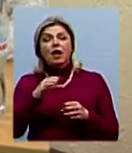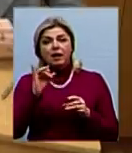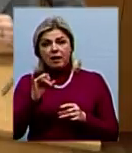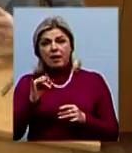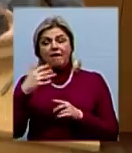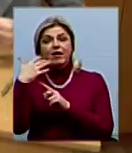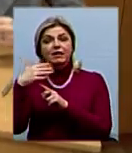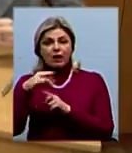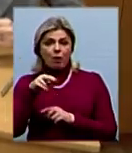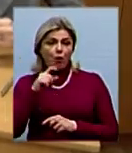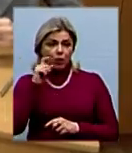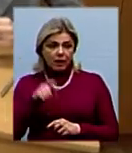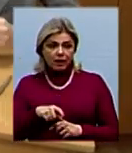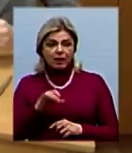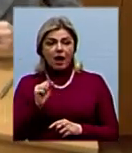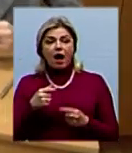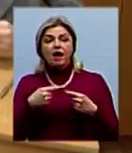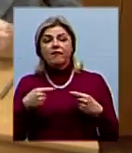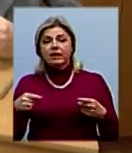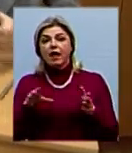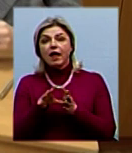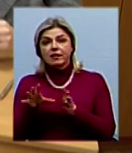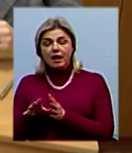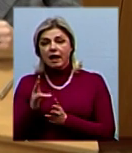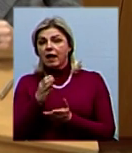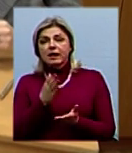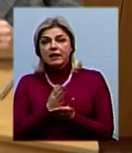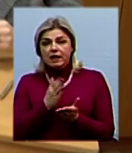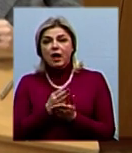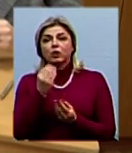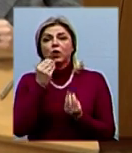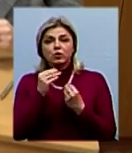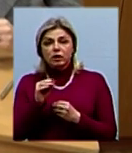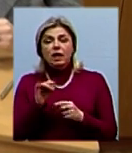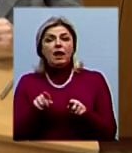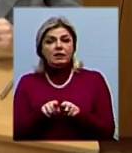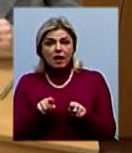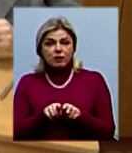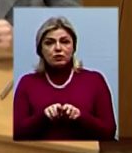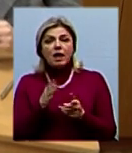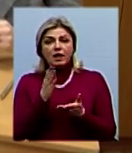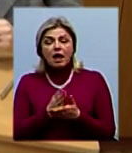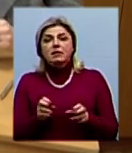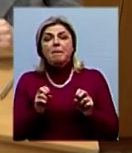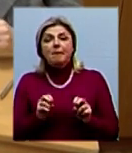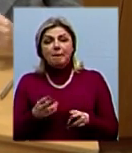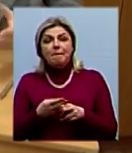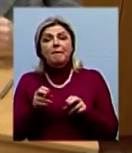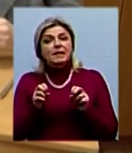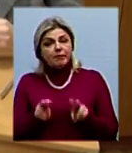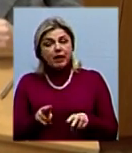України. Альтернативні види джерел енергії не є досконалими, вони також несуть екологічну небезпеку,